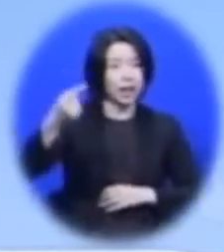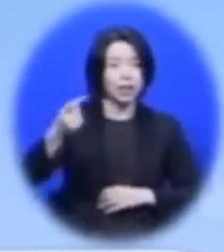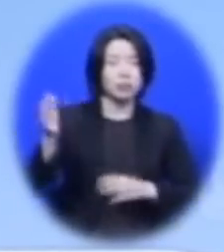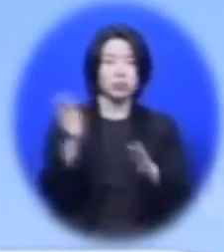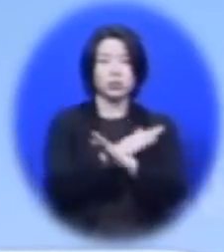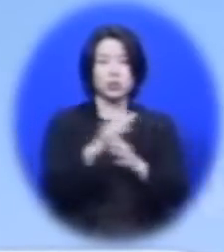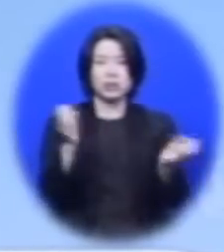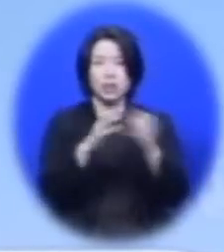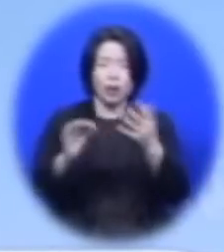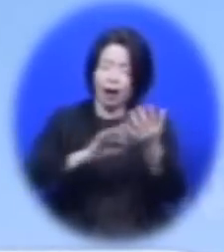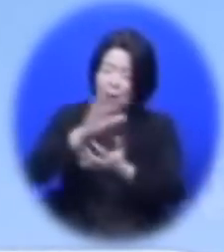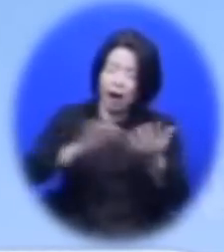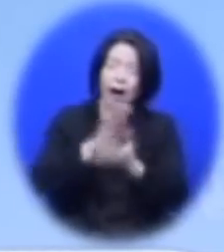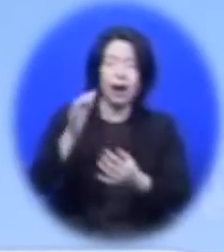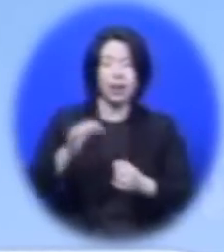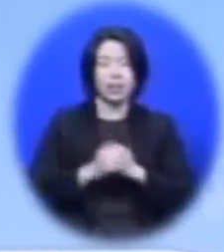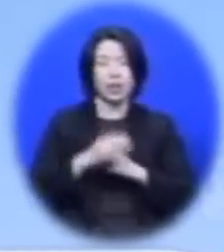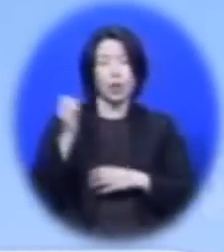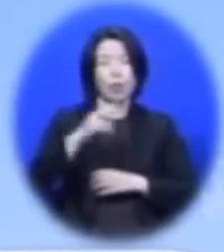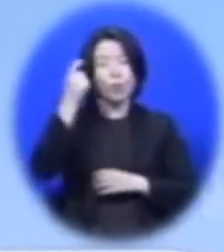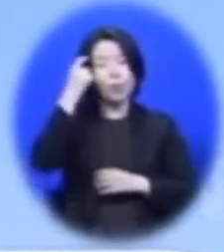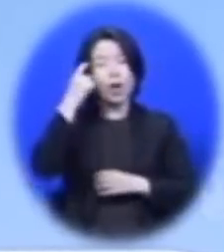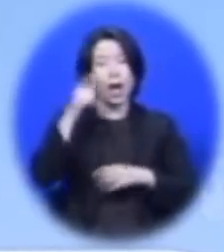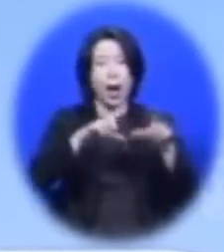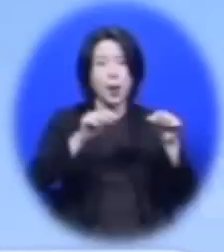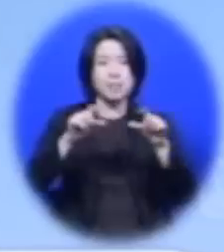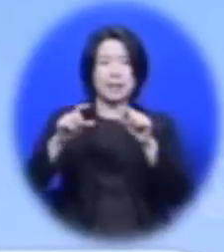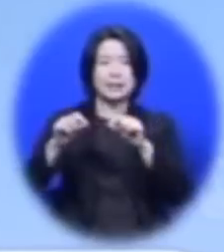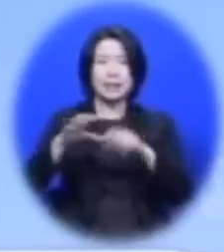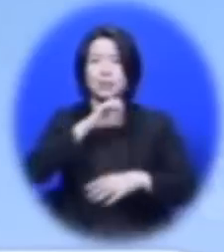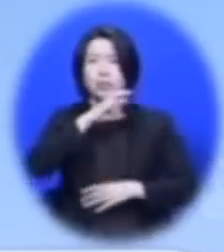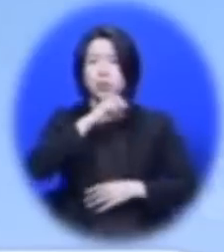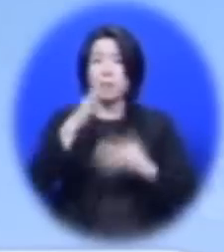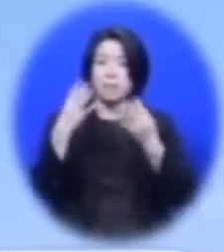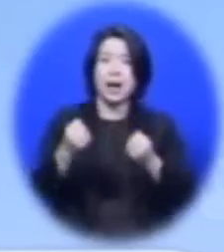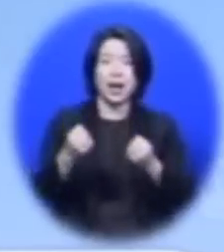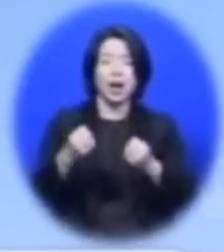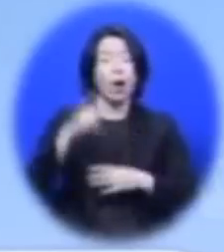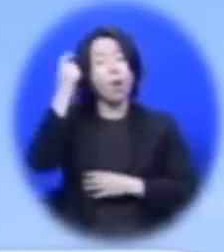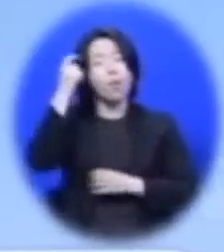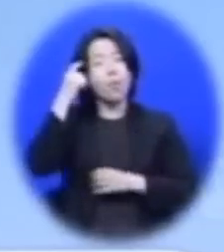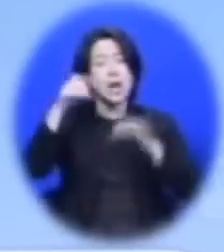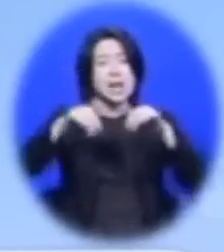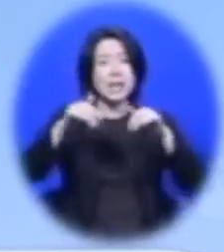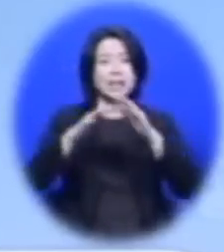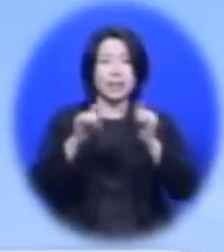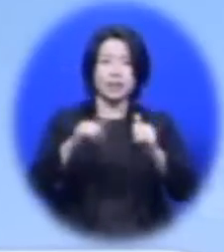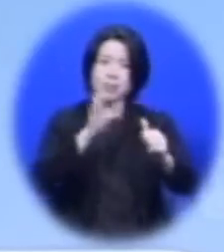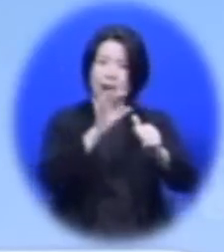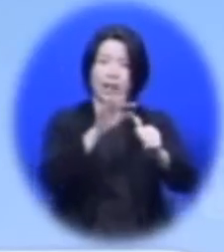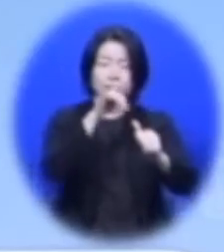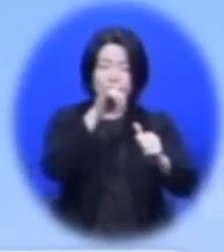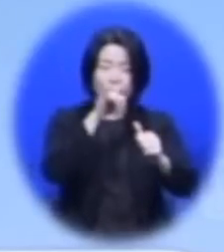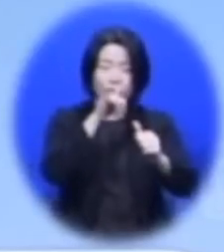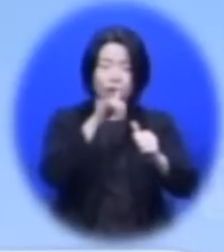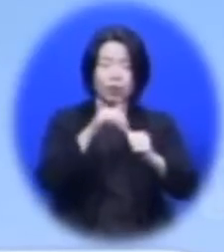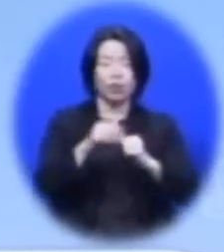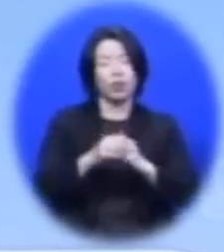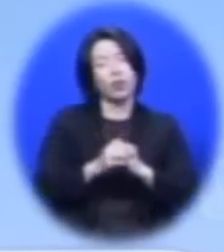떠드냐. 그리고 왜 반찬 투정은 그렇게 하냐? 왜 종업원들한테 그렇게 야단을 치냐 말이야.